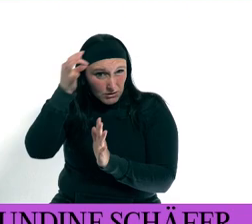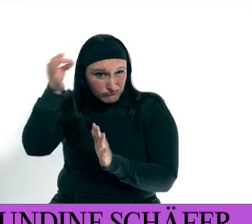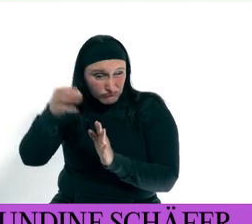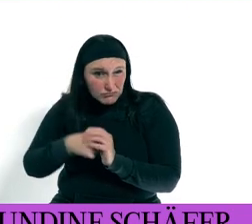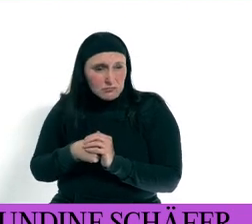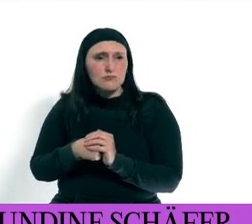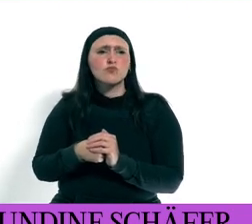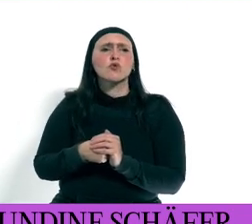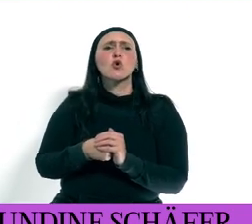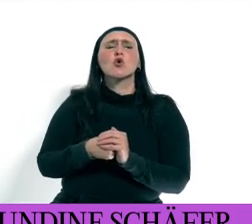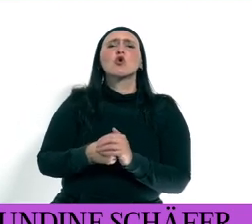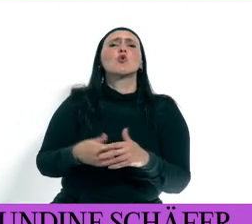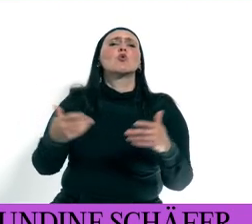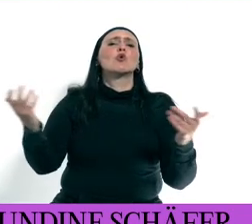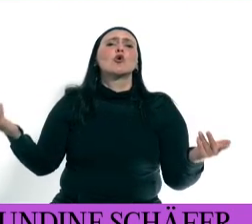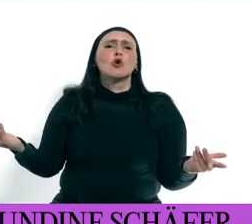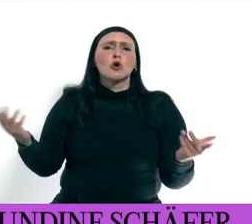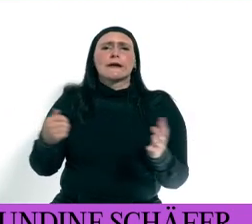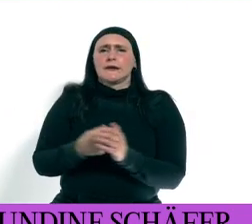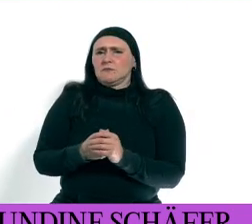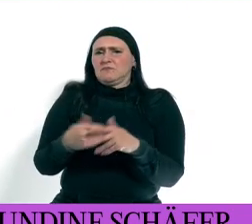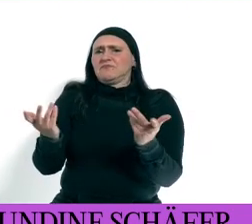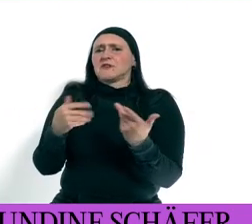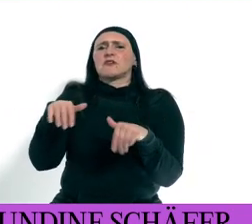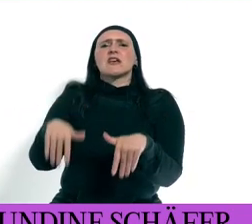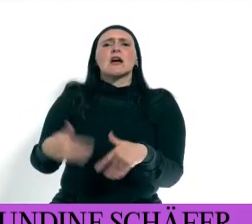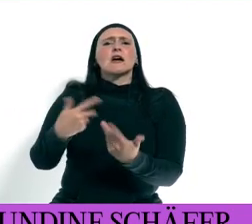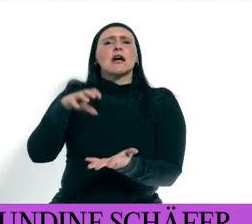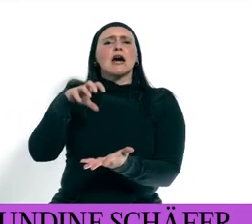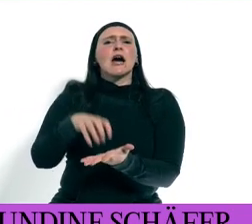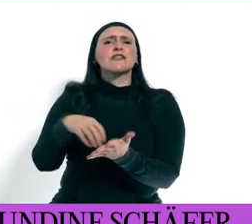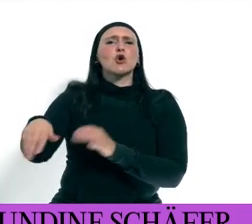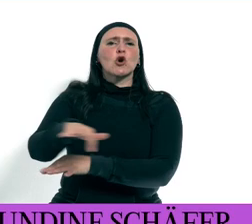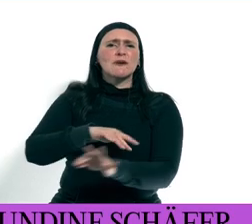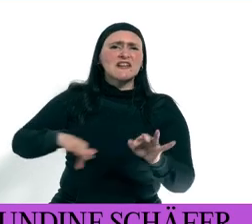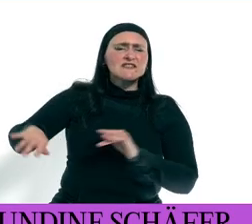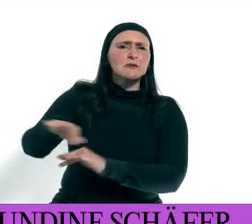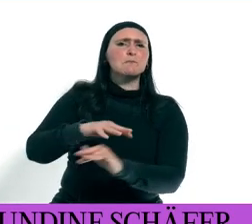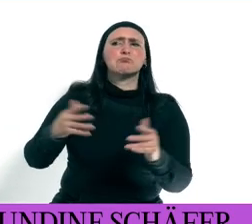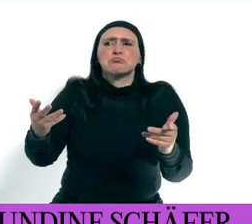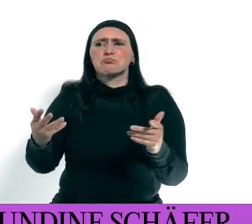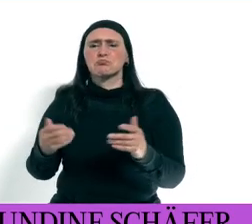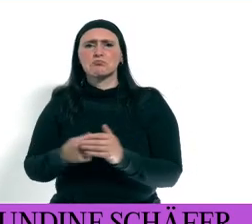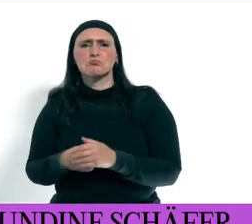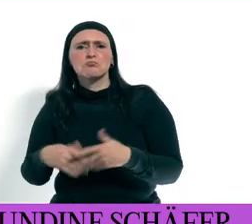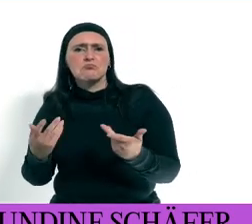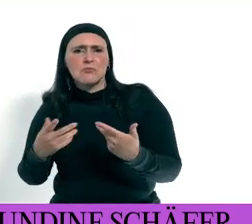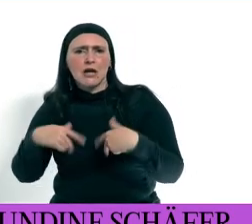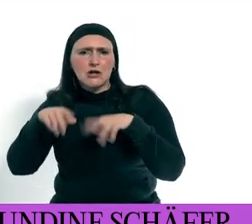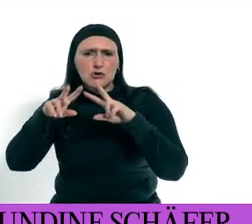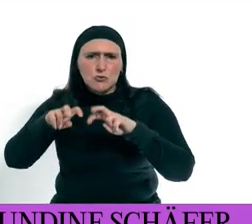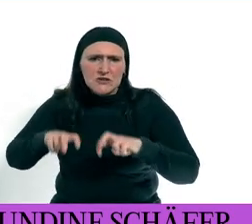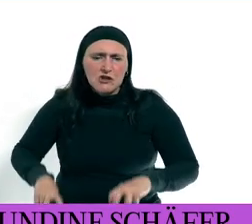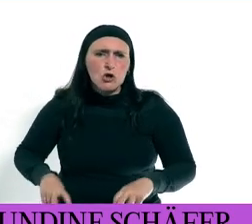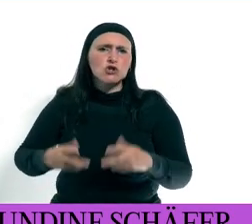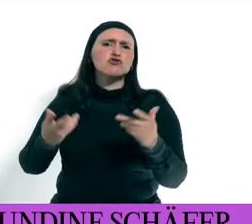kann? Urbanismus ist für uns sozusagen ein Überbegriff, ein Oberbegriff